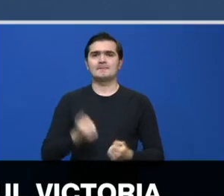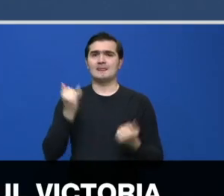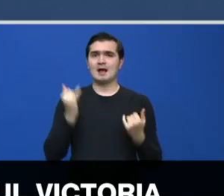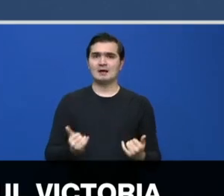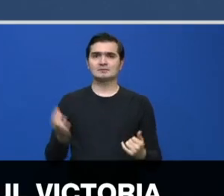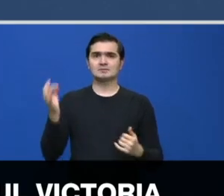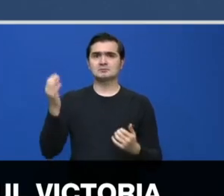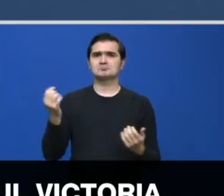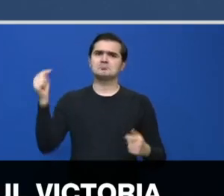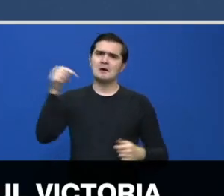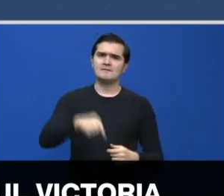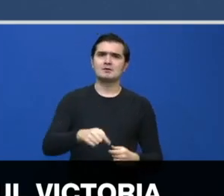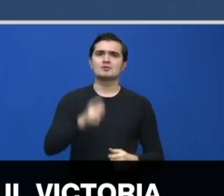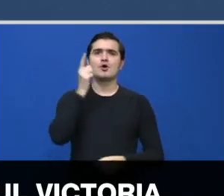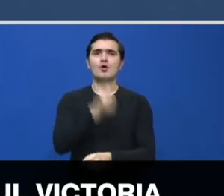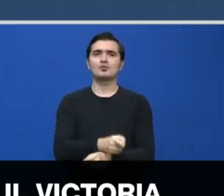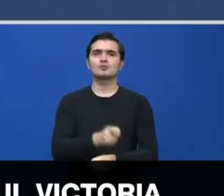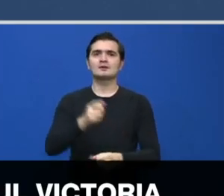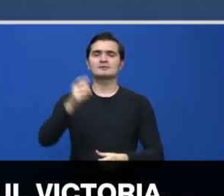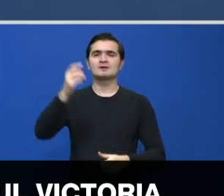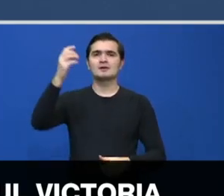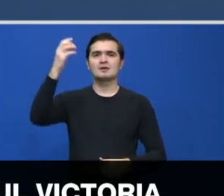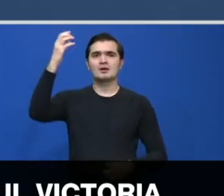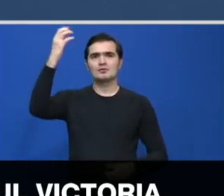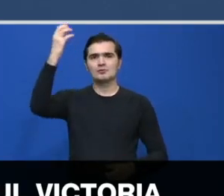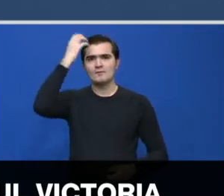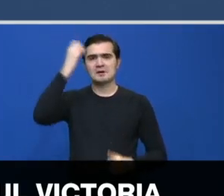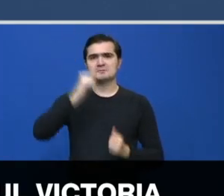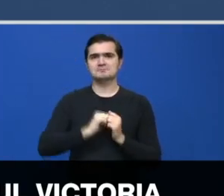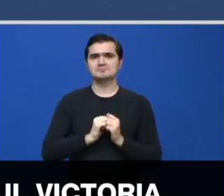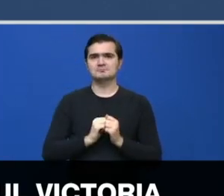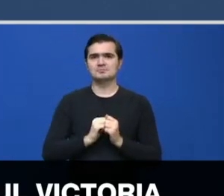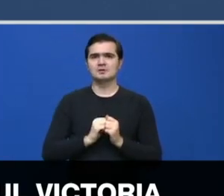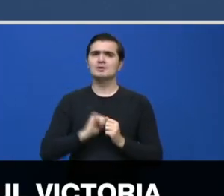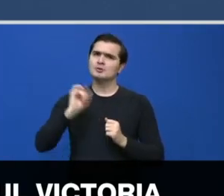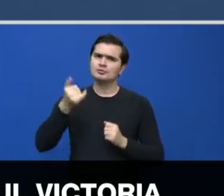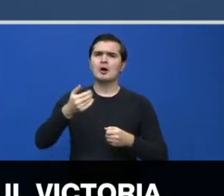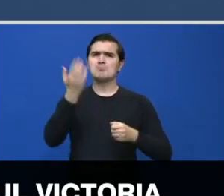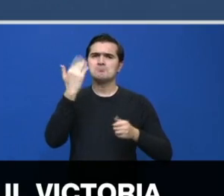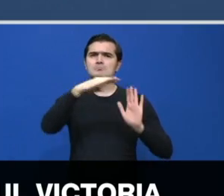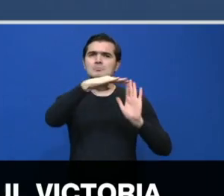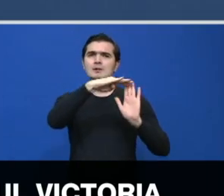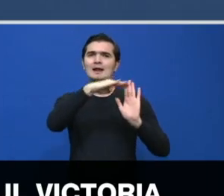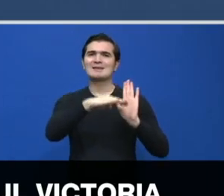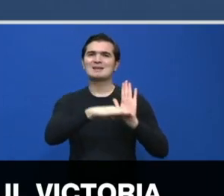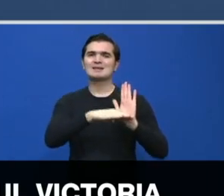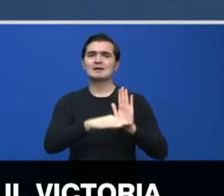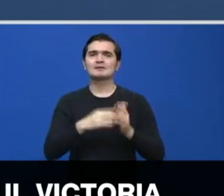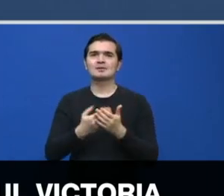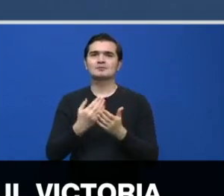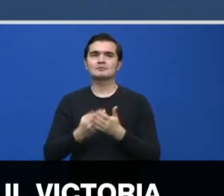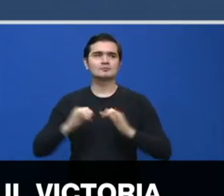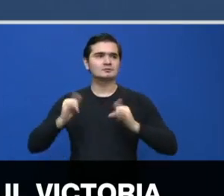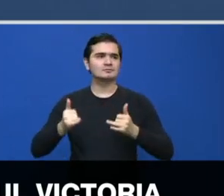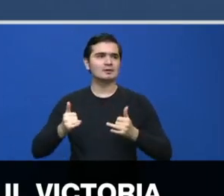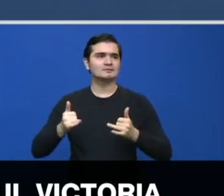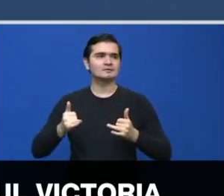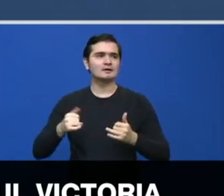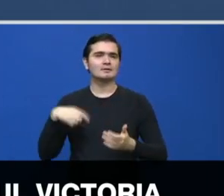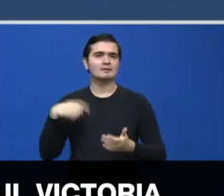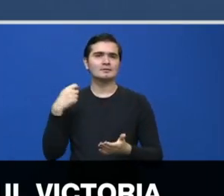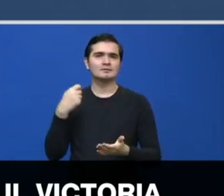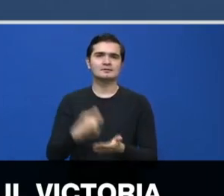ordonanță de guvern prin care am reglementat că acei salariați care, al acelor